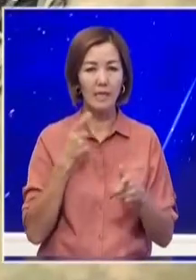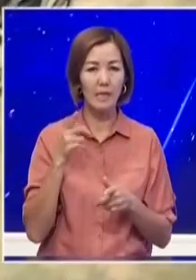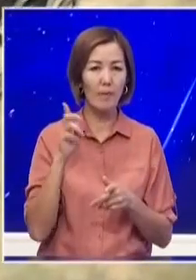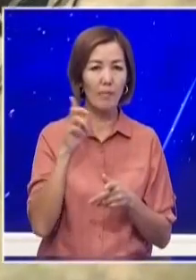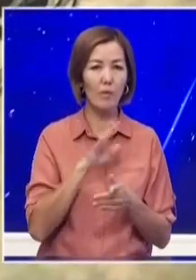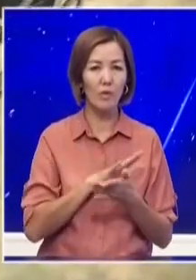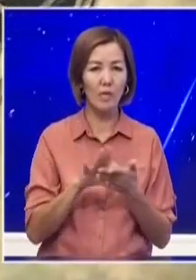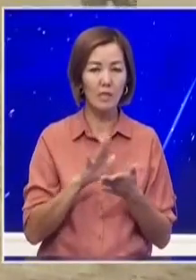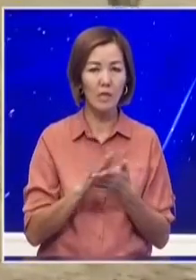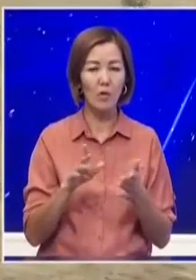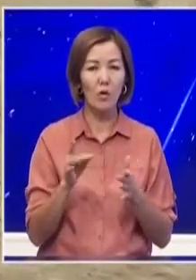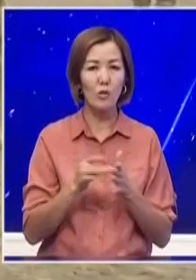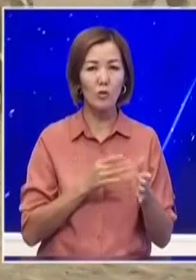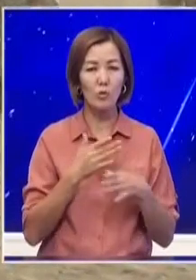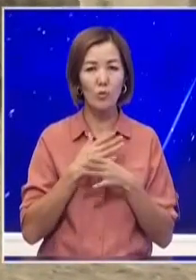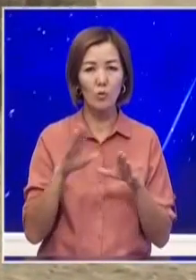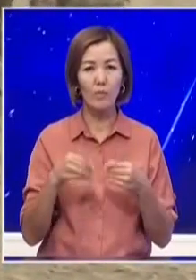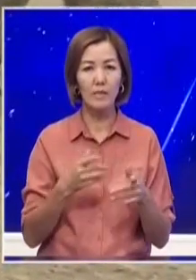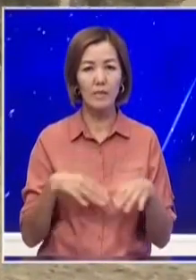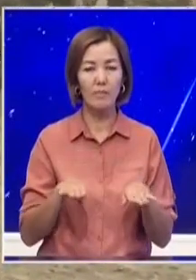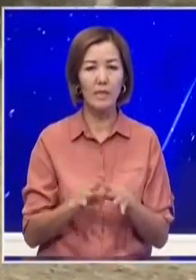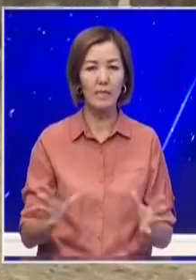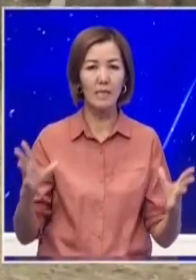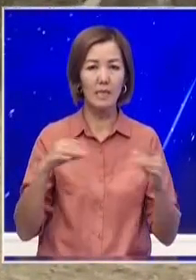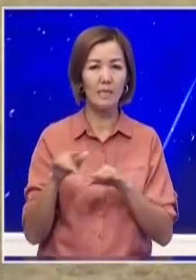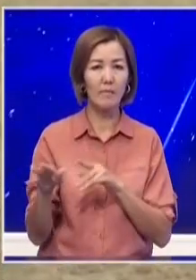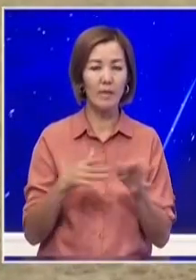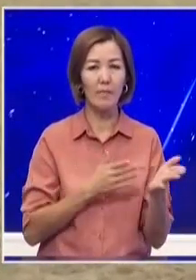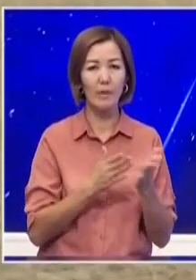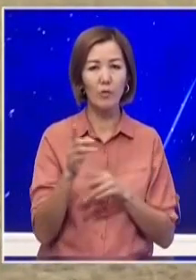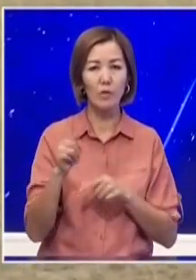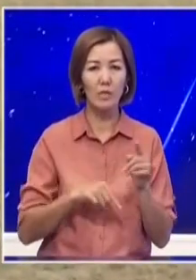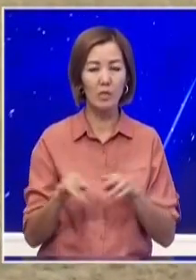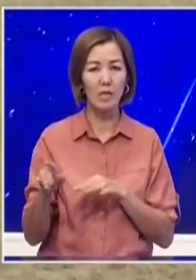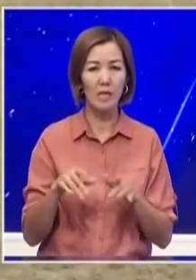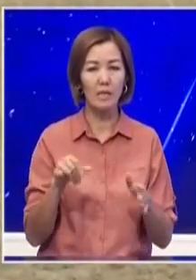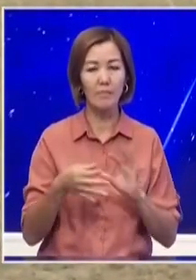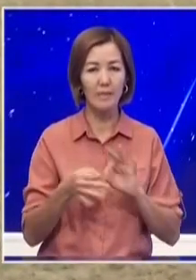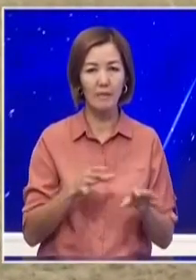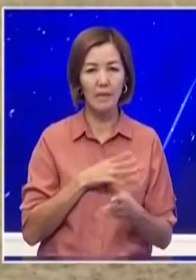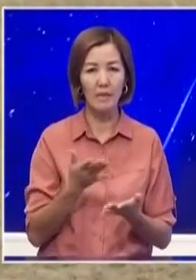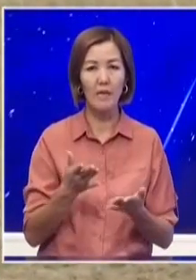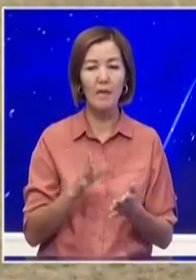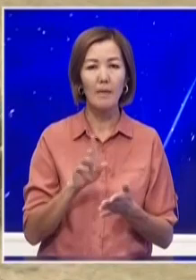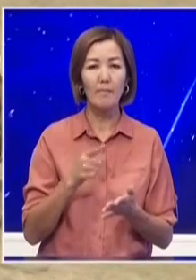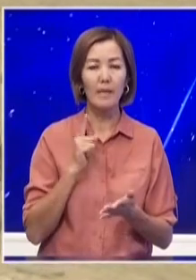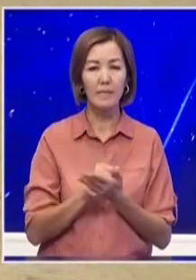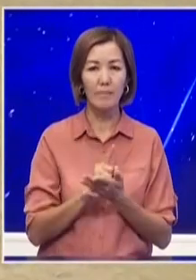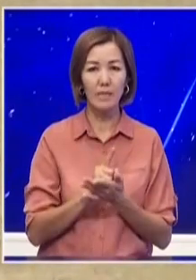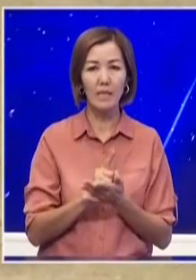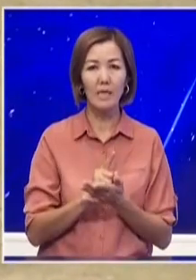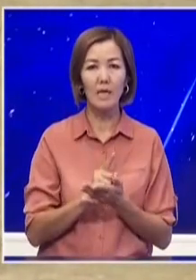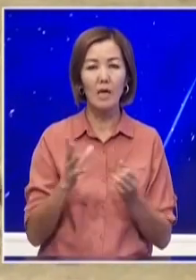биологиялық тазалау, шұғыл медициналық көмек сынды бірлескен іс-қимылдар мен саяси патриоттық іс-шараларды пысықтады. Олардың басты